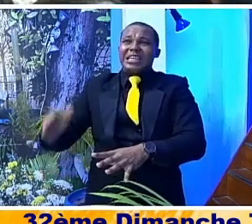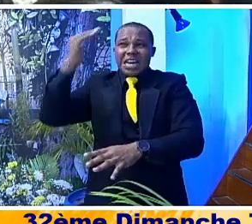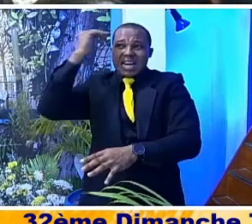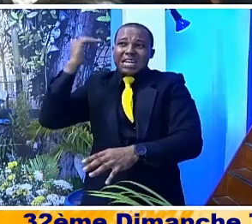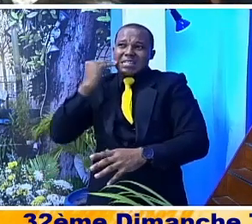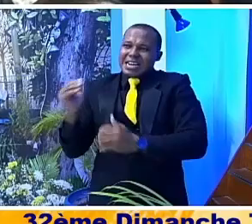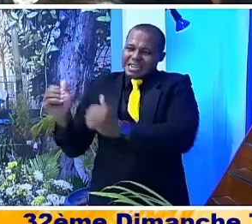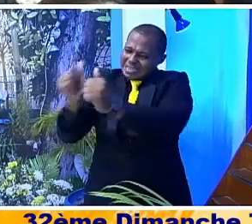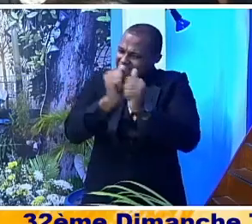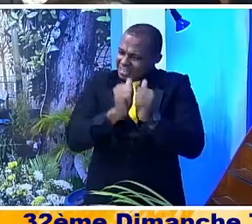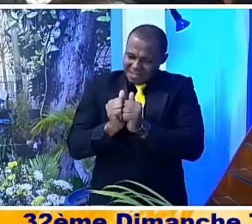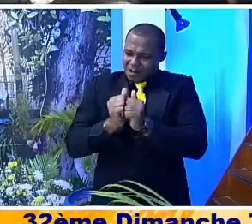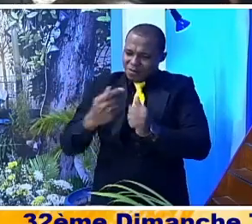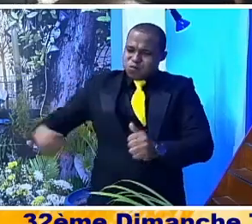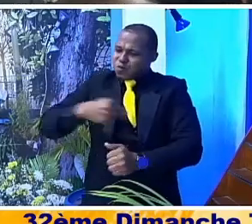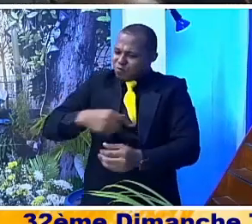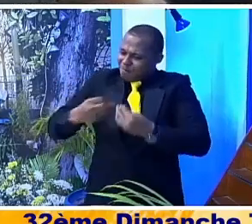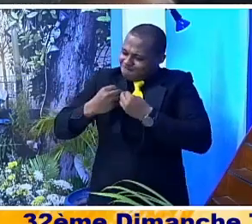perdons sans solidarité.